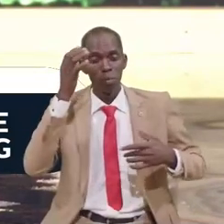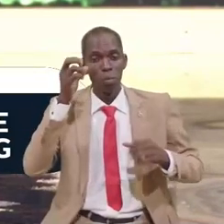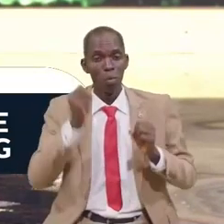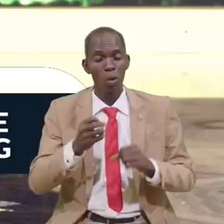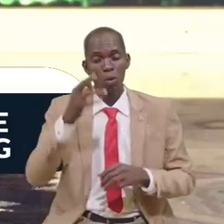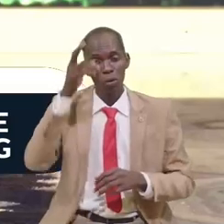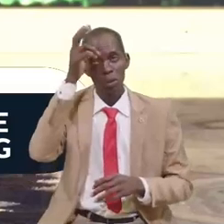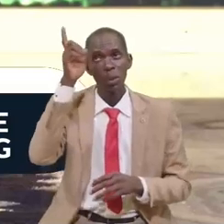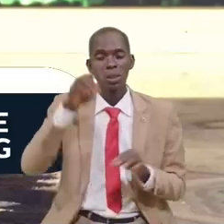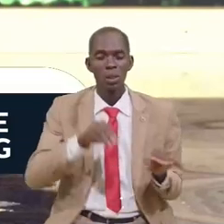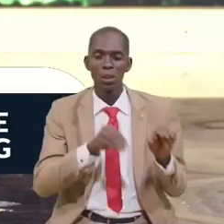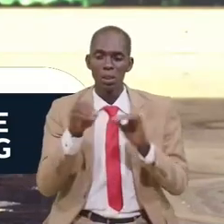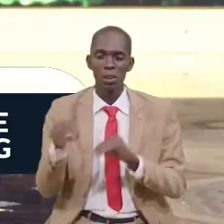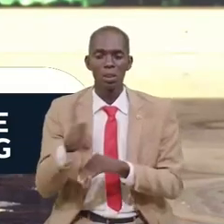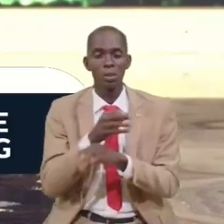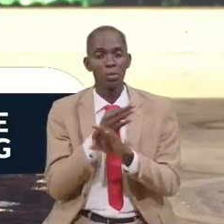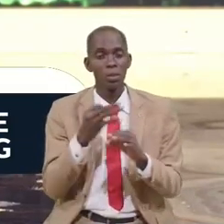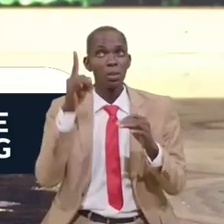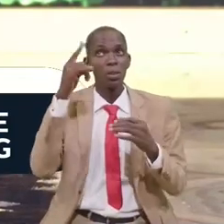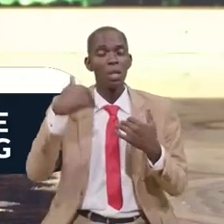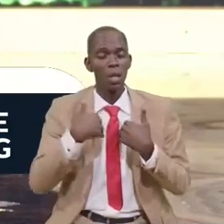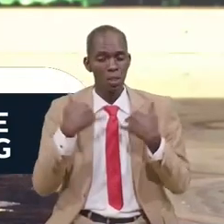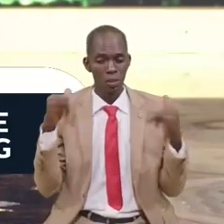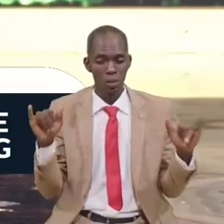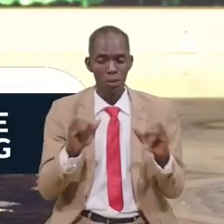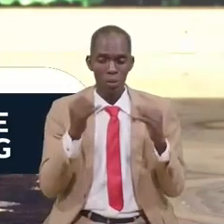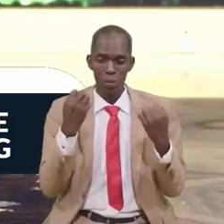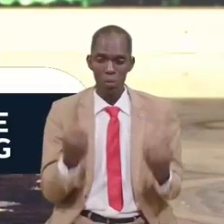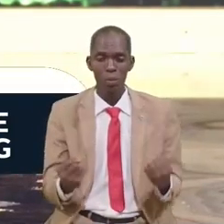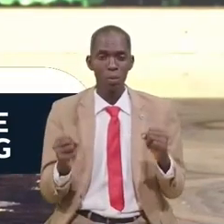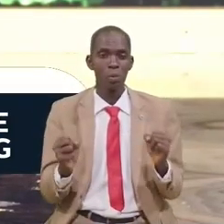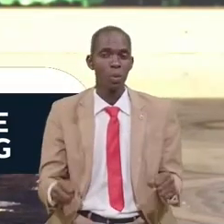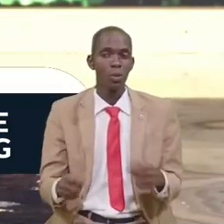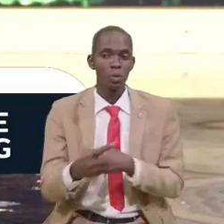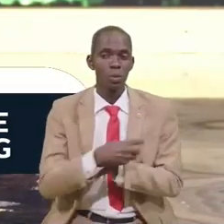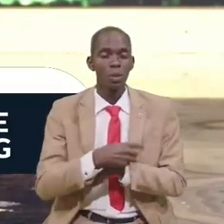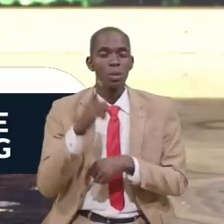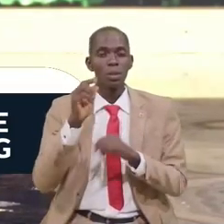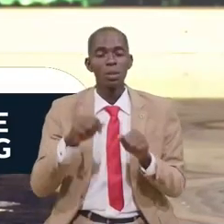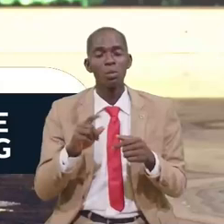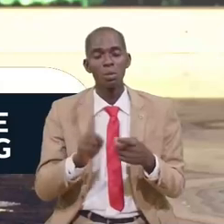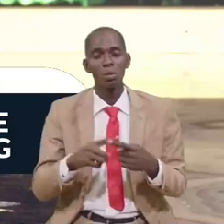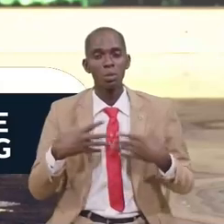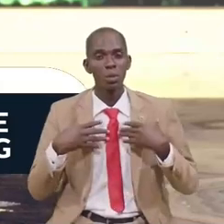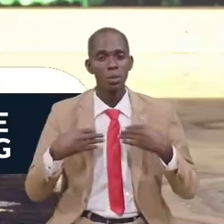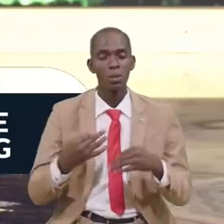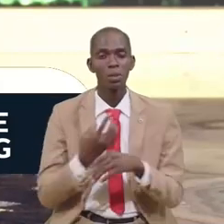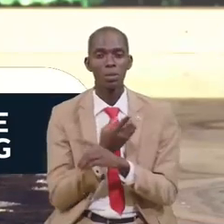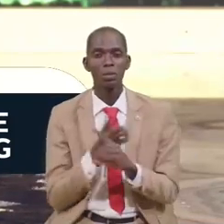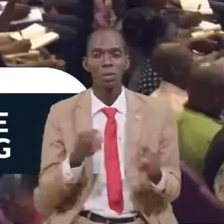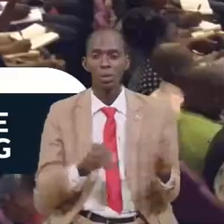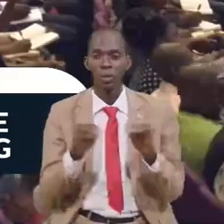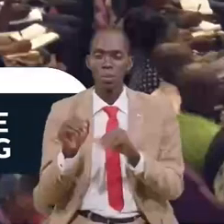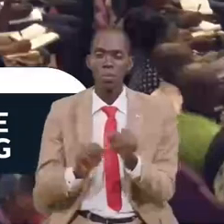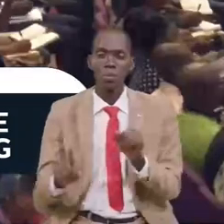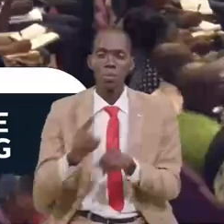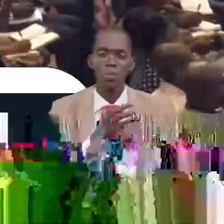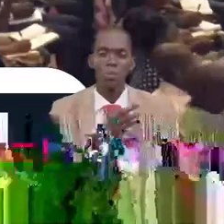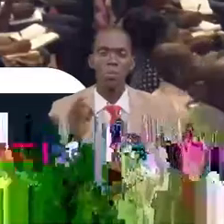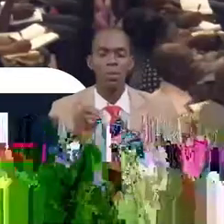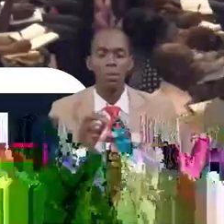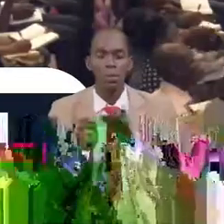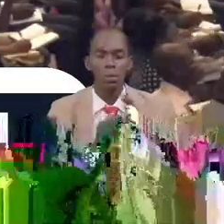délivrés. Il a le même pouvoir ce jour. Il est en mesure de guérir et de délivrer. Il va affranchir tout le monde au nom de